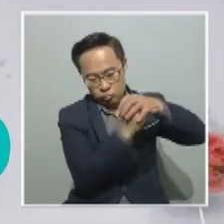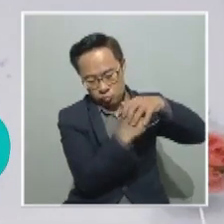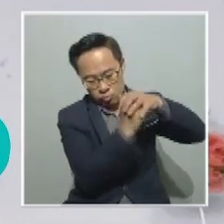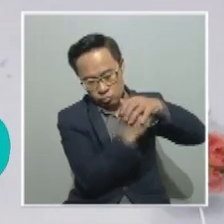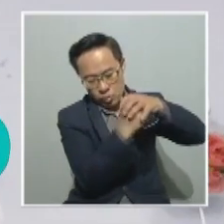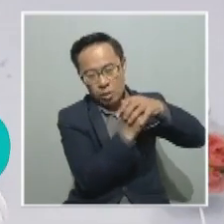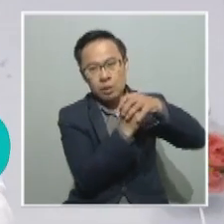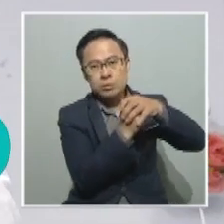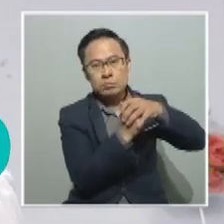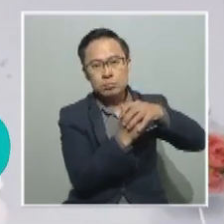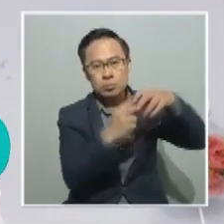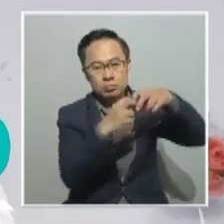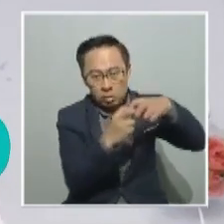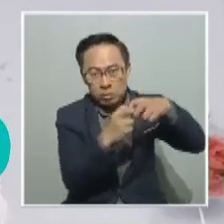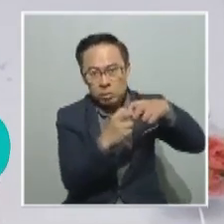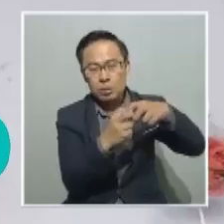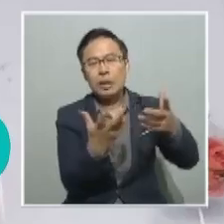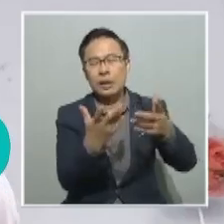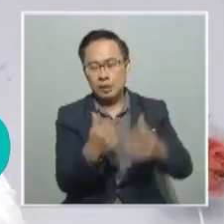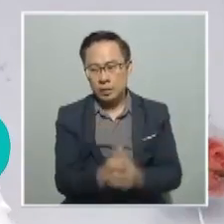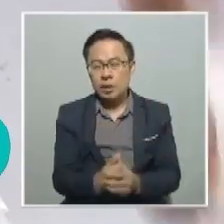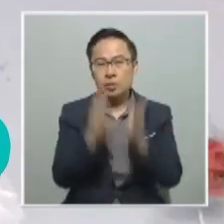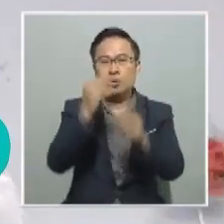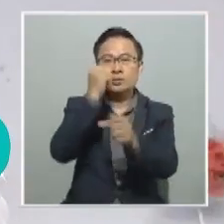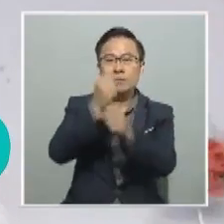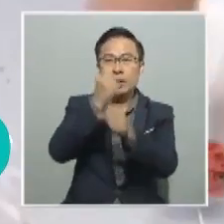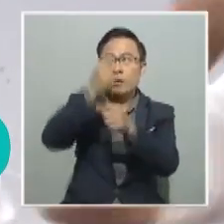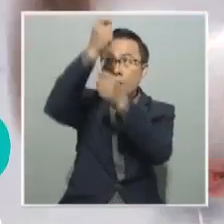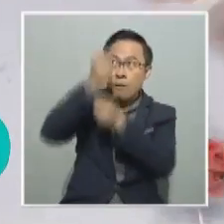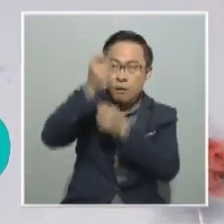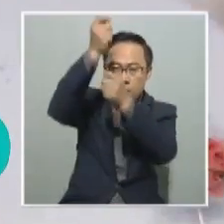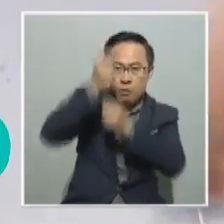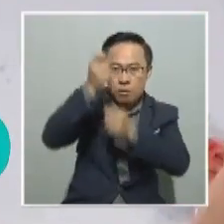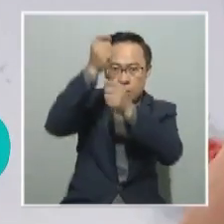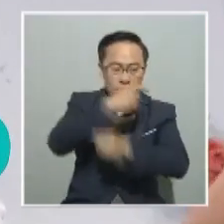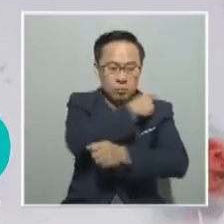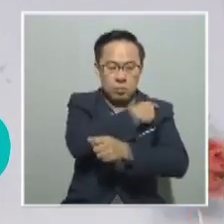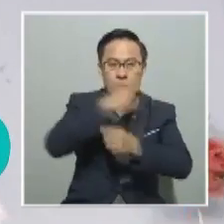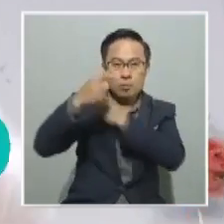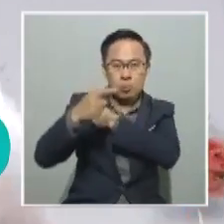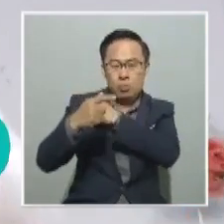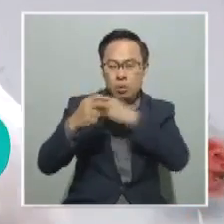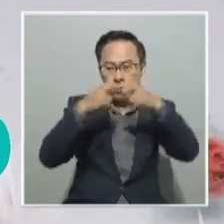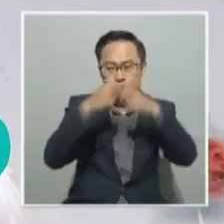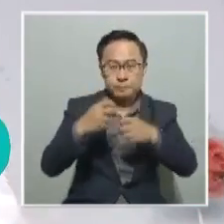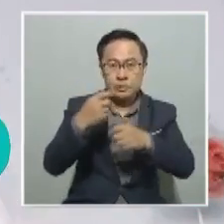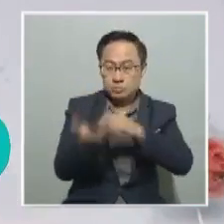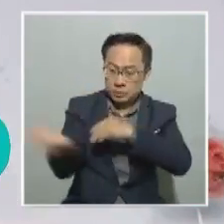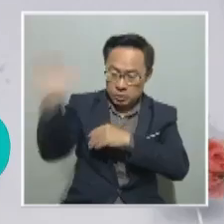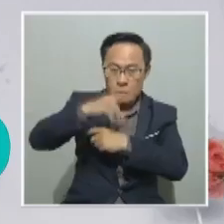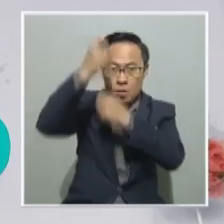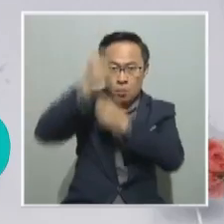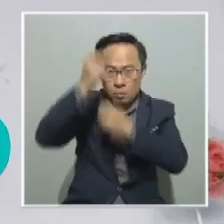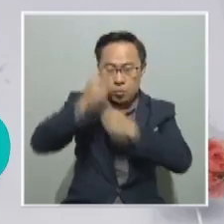วกแม่ค้าที่ต้องแบบหิ้วของข้างบนอะไรเงี้ย สอยเสื้อลงมา อะไรเงี้ยพวกเนี้ยเพราะว่าพอเวลาเราใช้ทั้งวันตลอดเวล